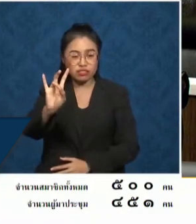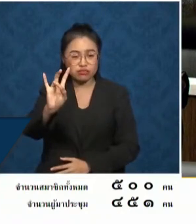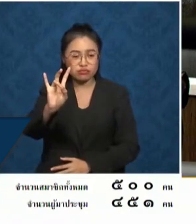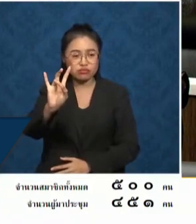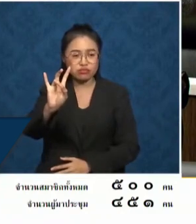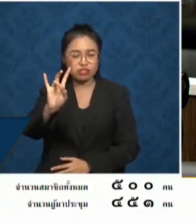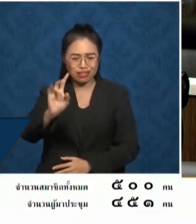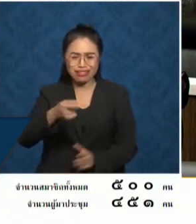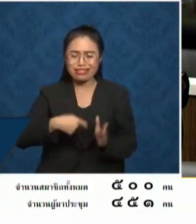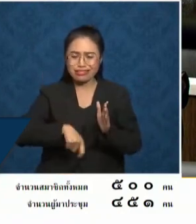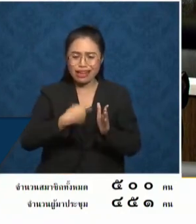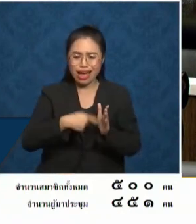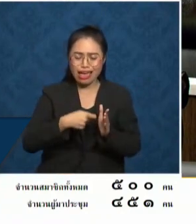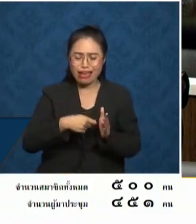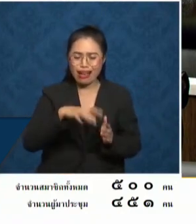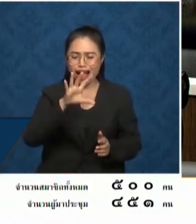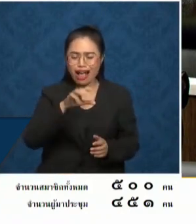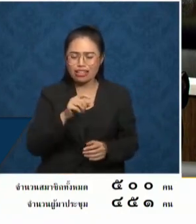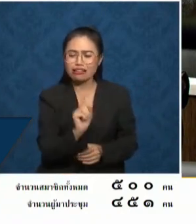ที่ไม่ทราบ